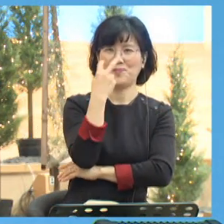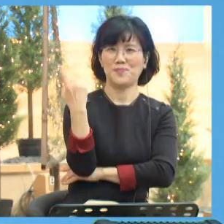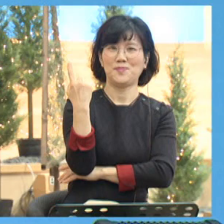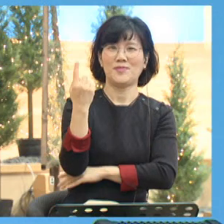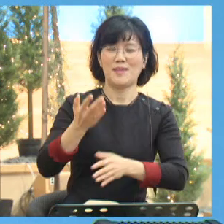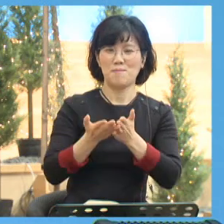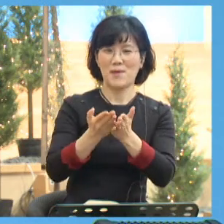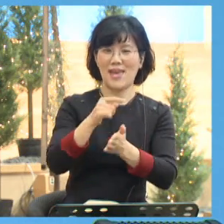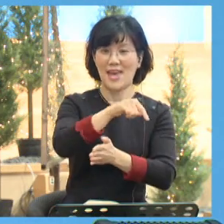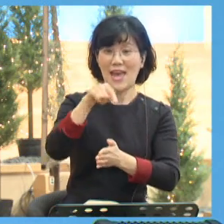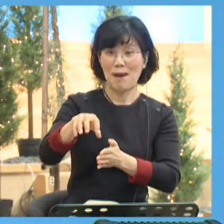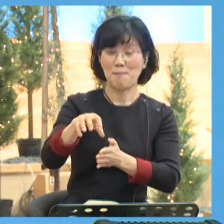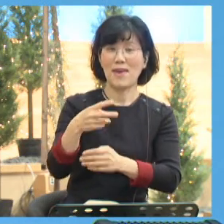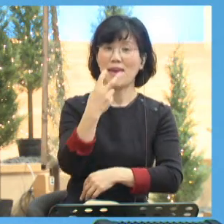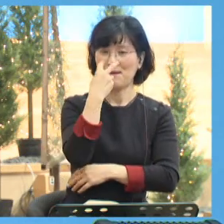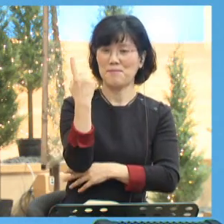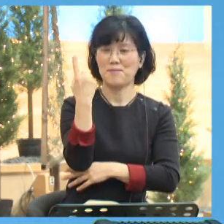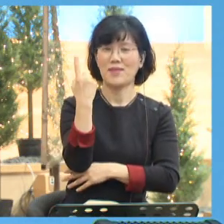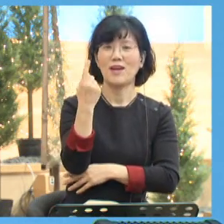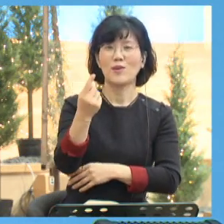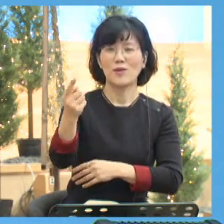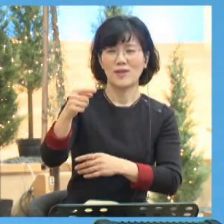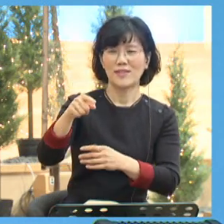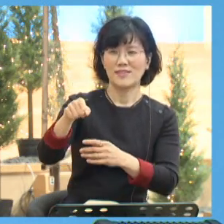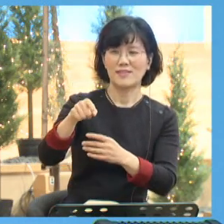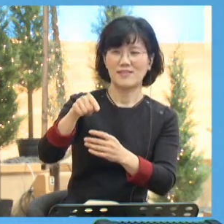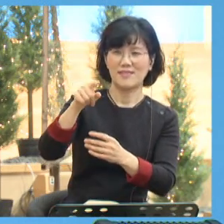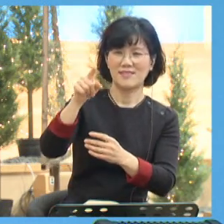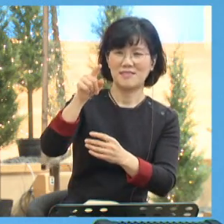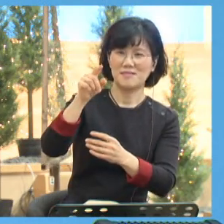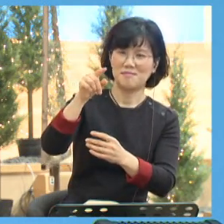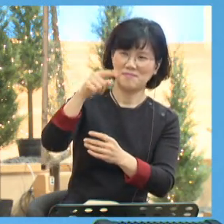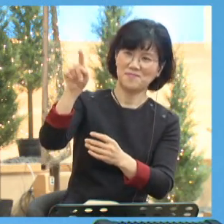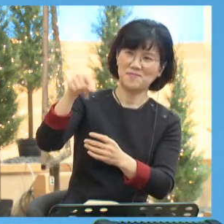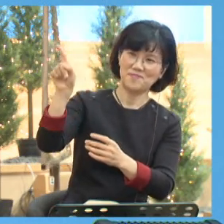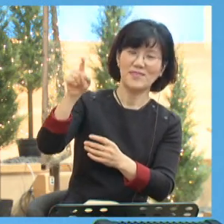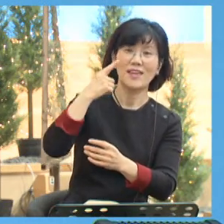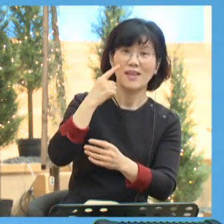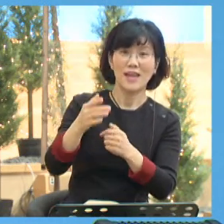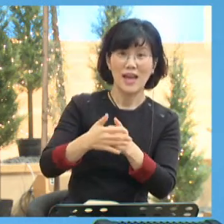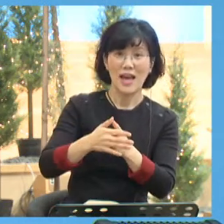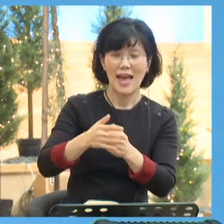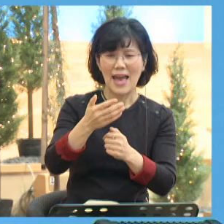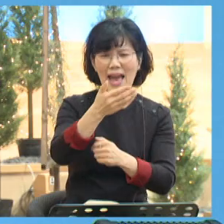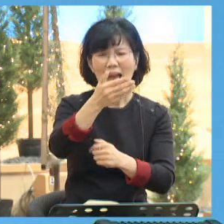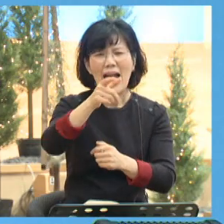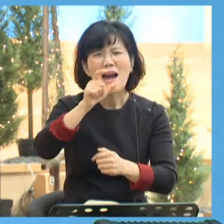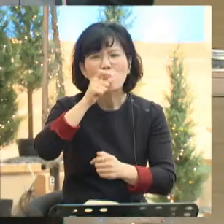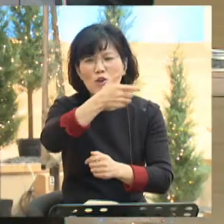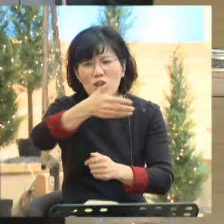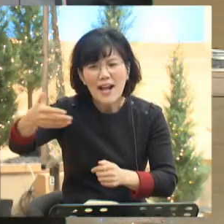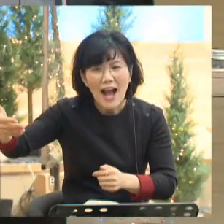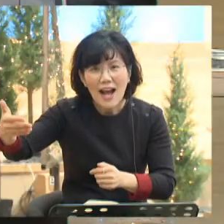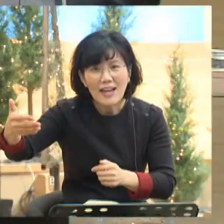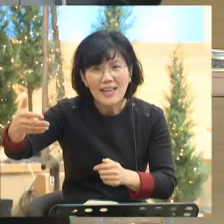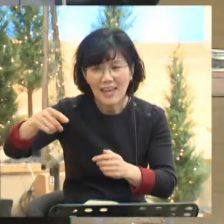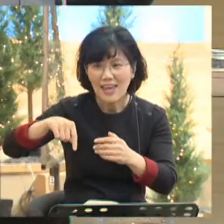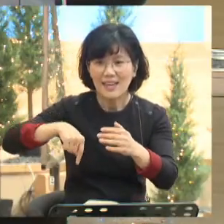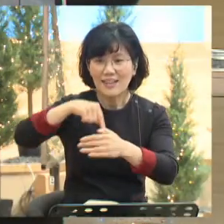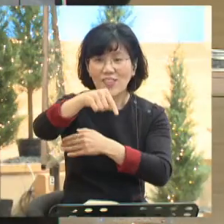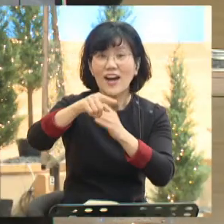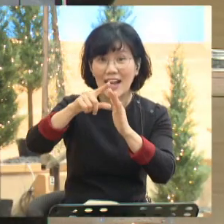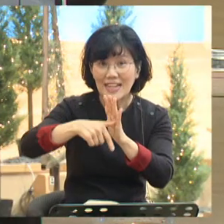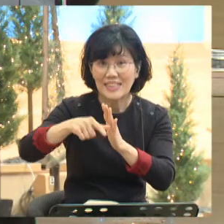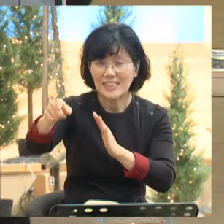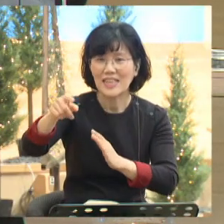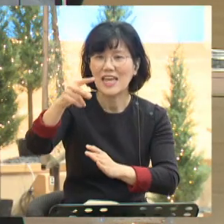는 색출해 내는 거 색출 했는데 강을 건너는 사람 중에 쉽 본 네 라고 발음을 해 보라는 거예요 그런데